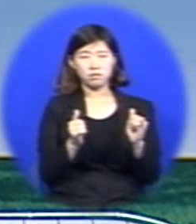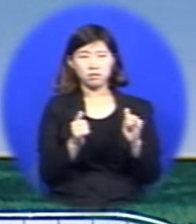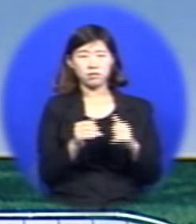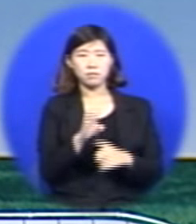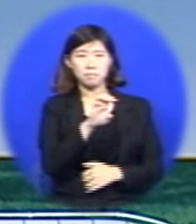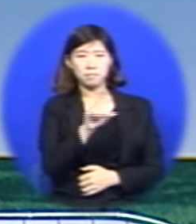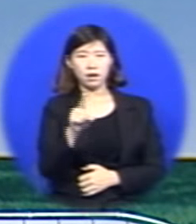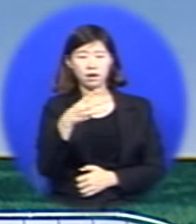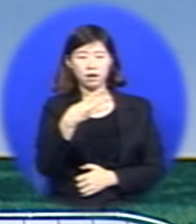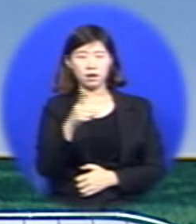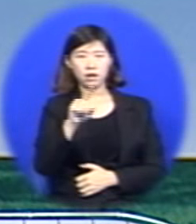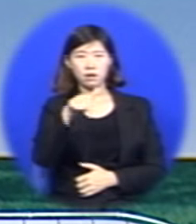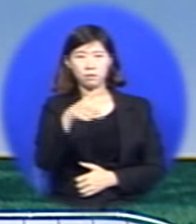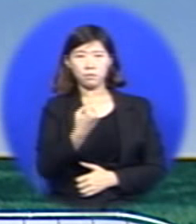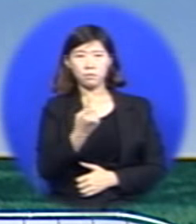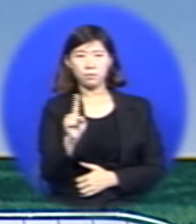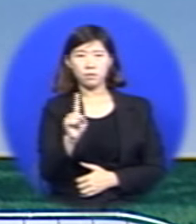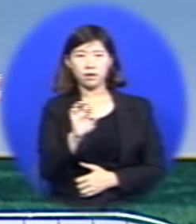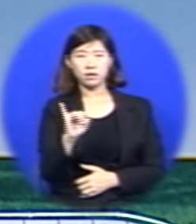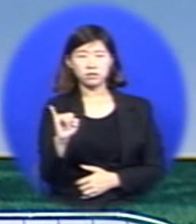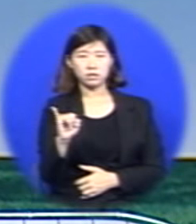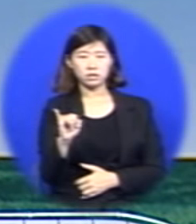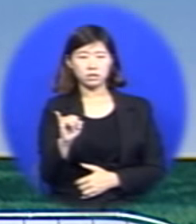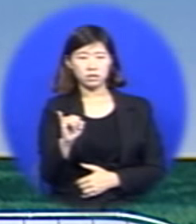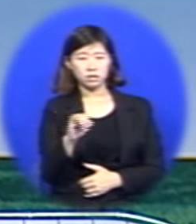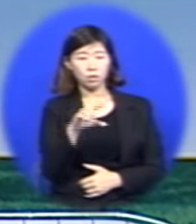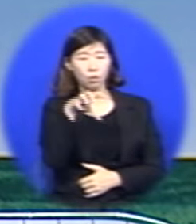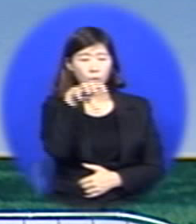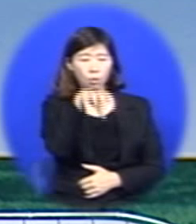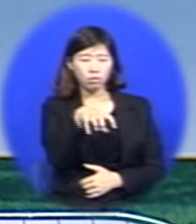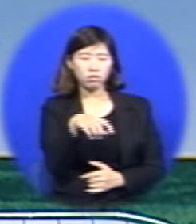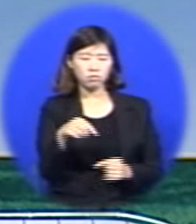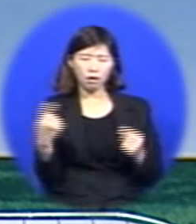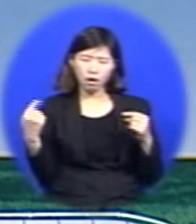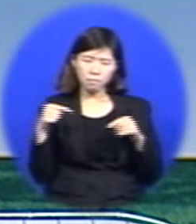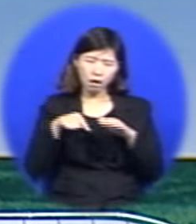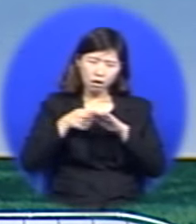정글 속에 들어가서 거기서 엄청난 사역을 하고 계세요.